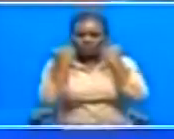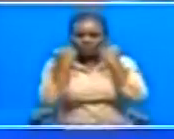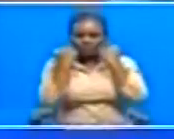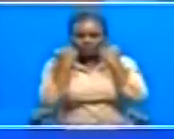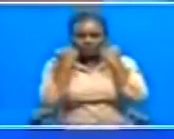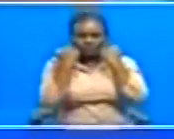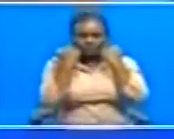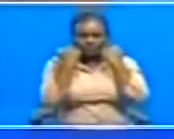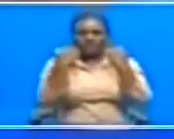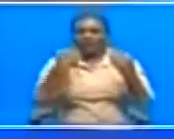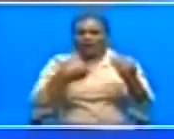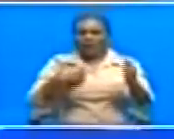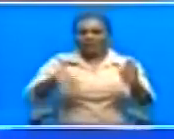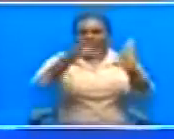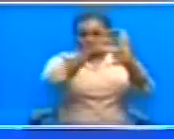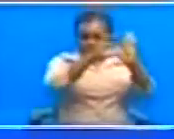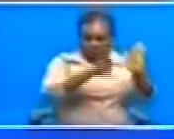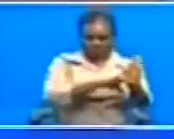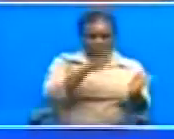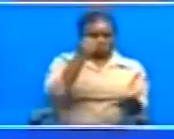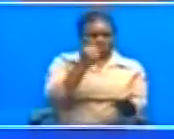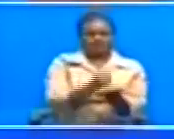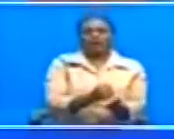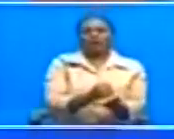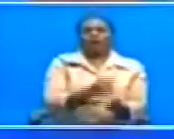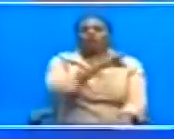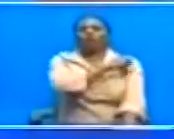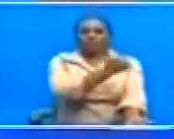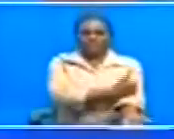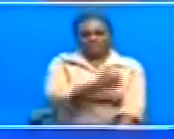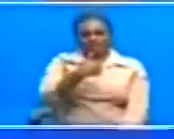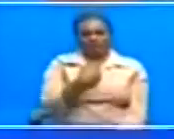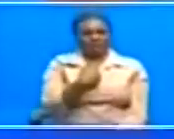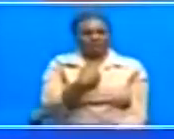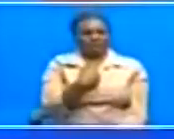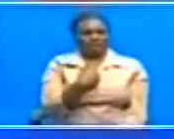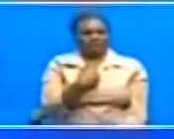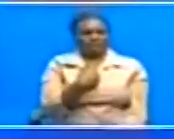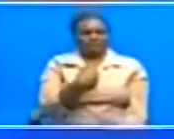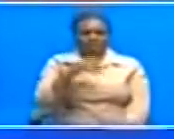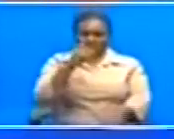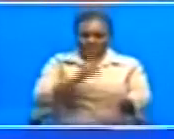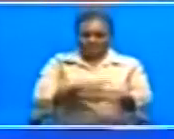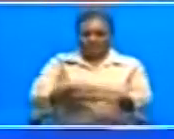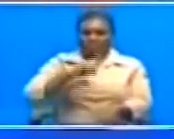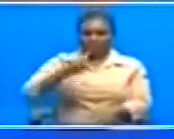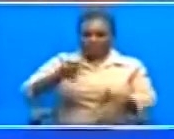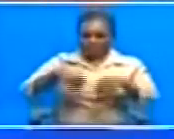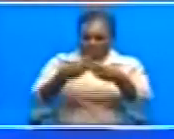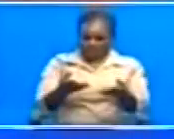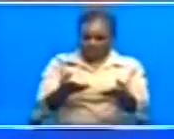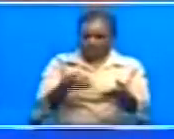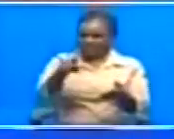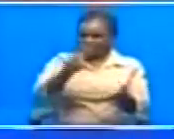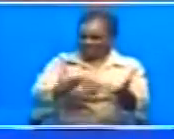as presently constituted must stamp its authority and say when we grant orders they are not in vain.